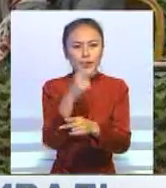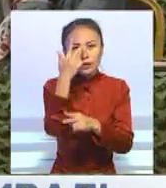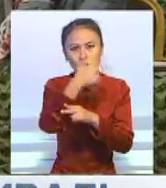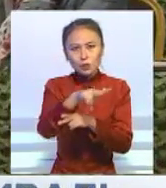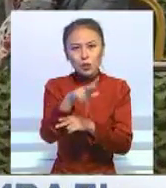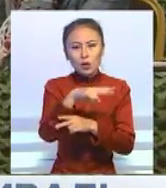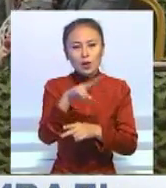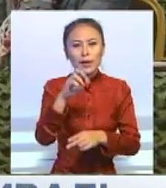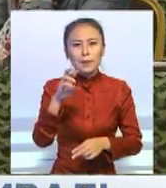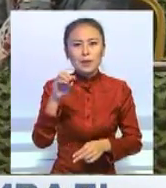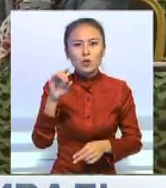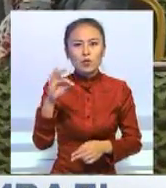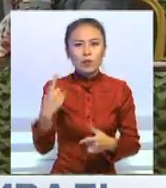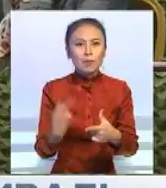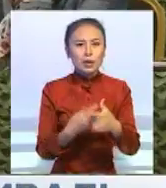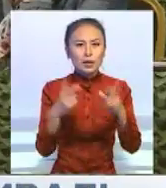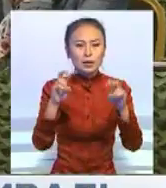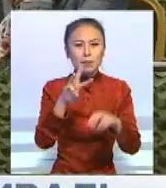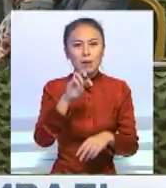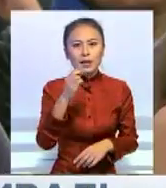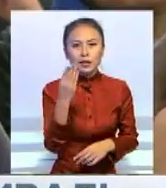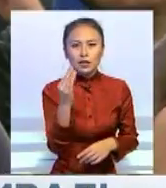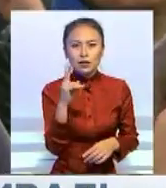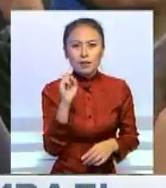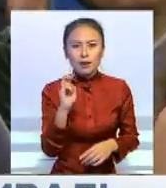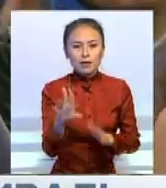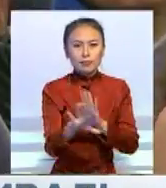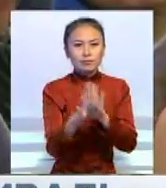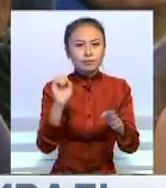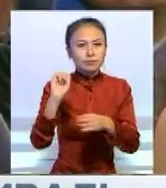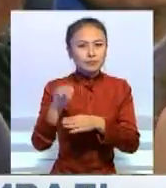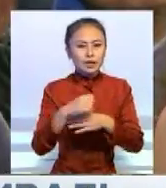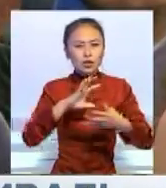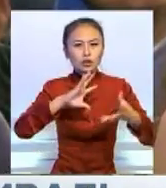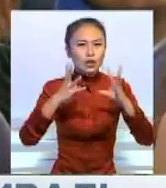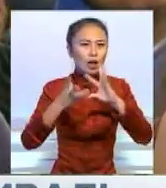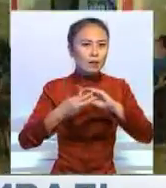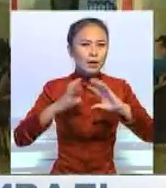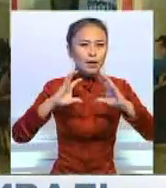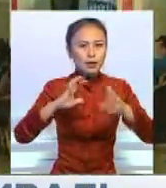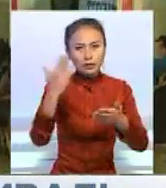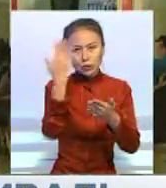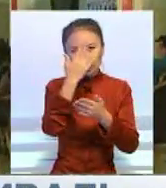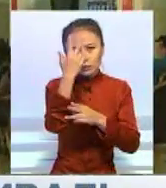Людмила Лебедеваның «Маңғышлақ» фильмі бас жүлдені жеңіп алды. Жалпы халықаралық кино